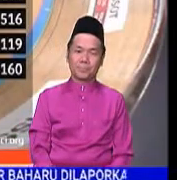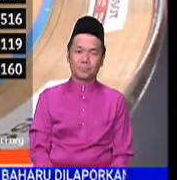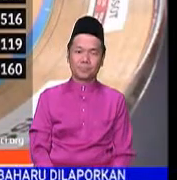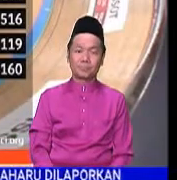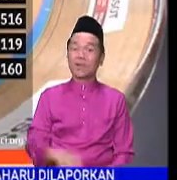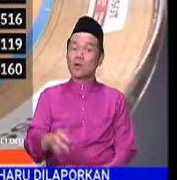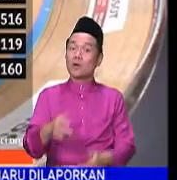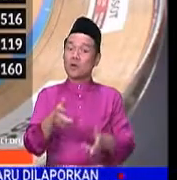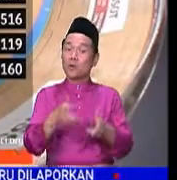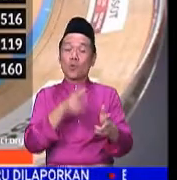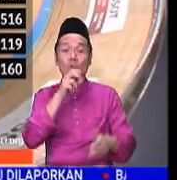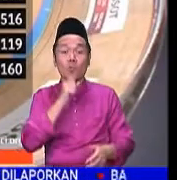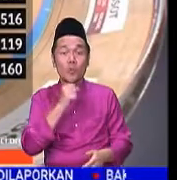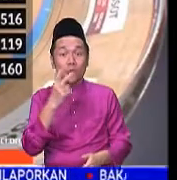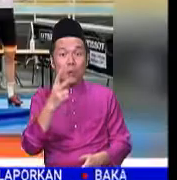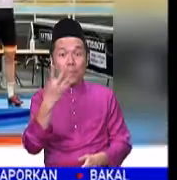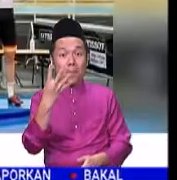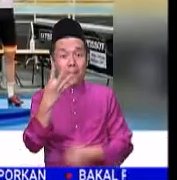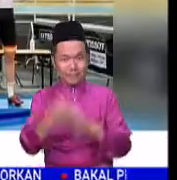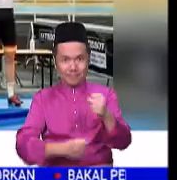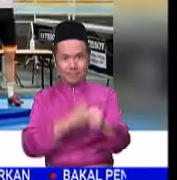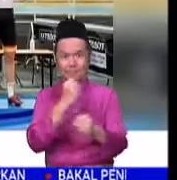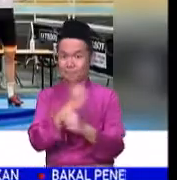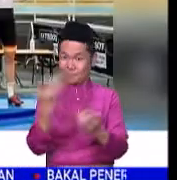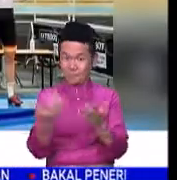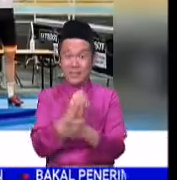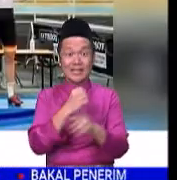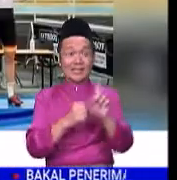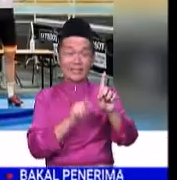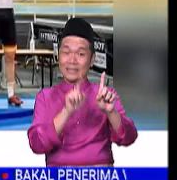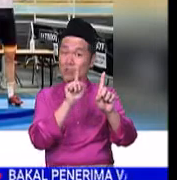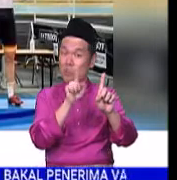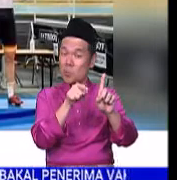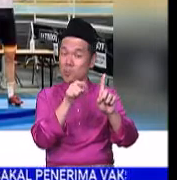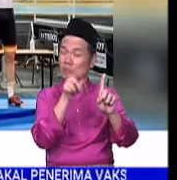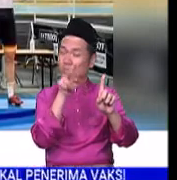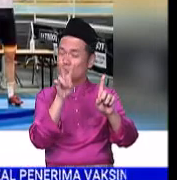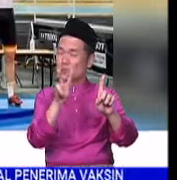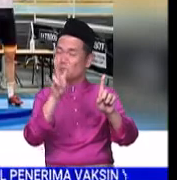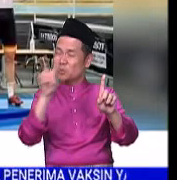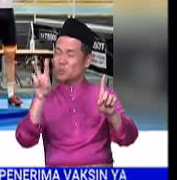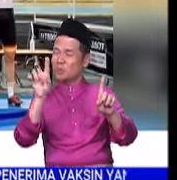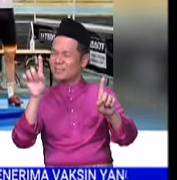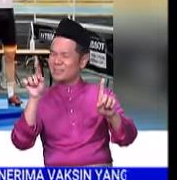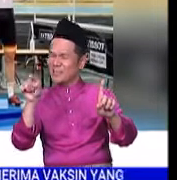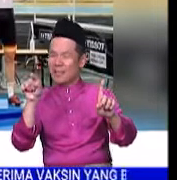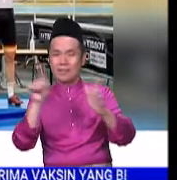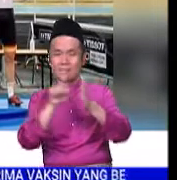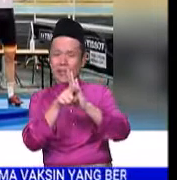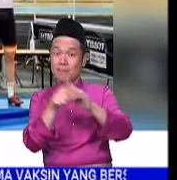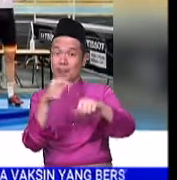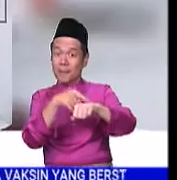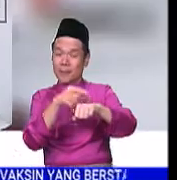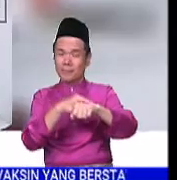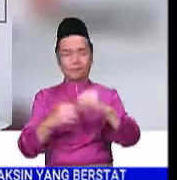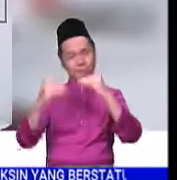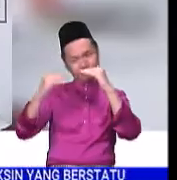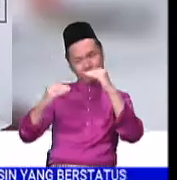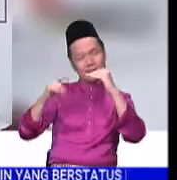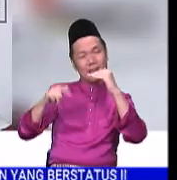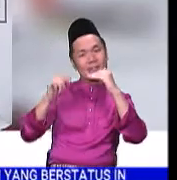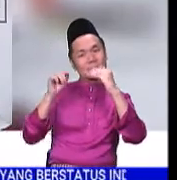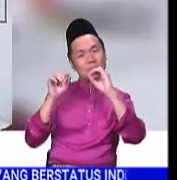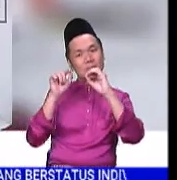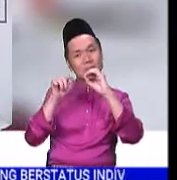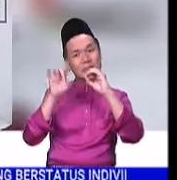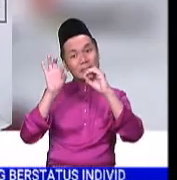Pelumba berusia 24 tahun itu mencatat masa 1 minit 1.772 saat. Ketinggalan